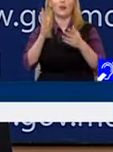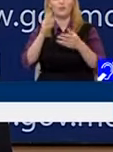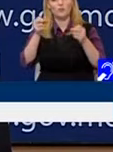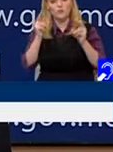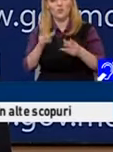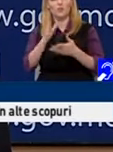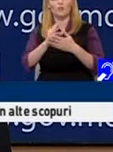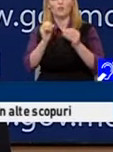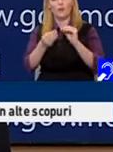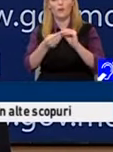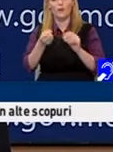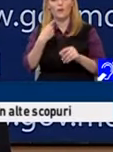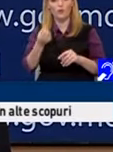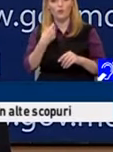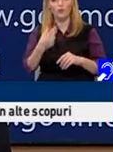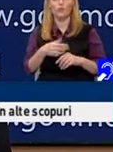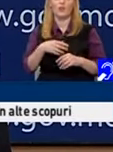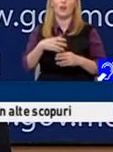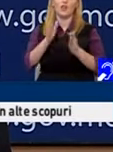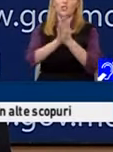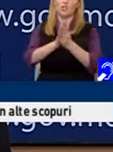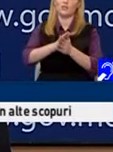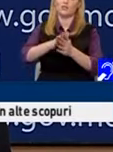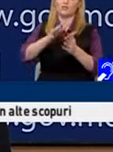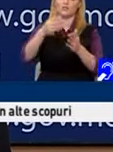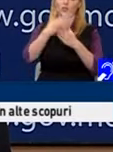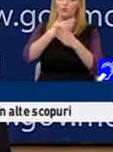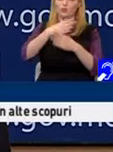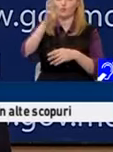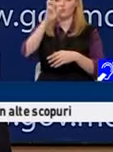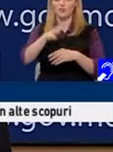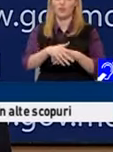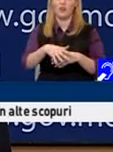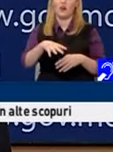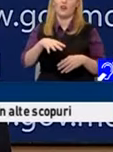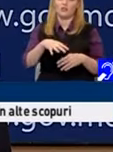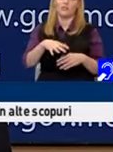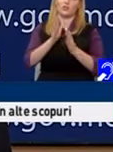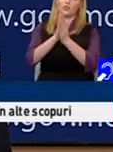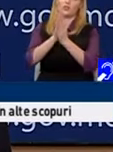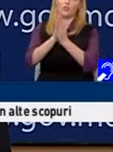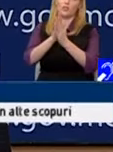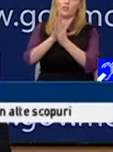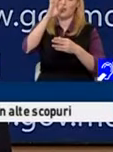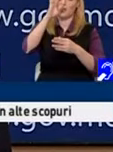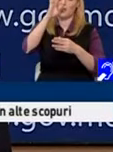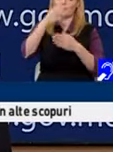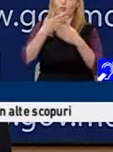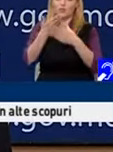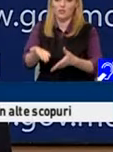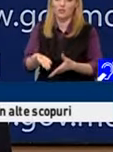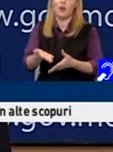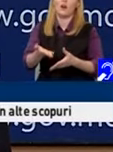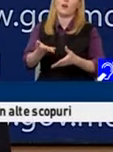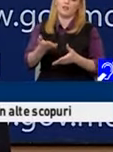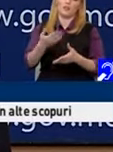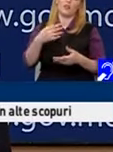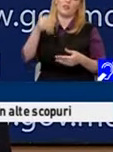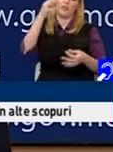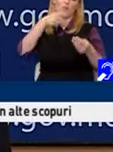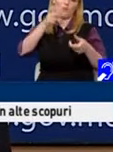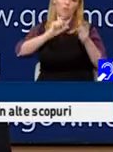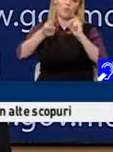probleme de alcool, care utilizează resursele financiare obținute în alte scopuri și atunci prin intermediul asistentul social de data aceasta va